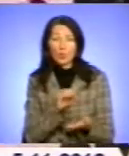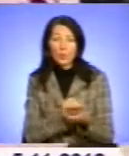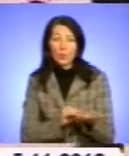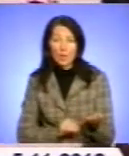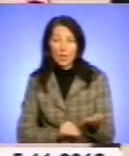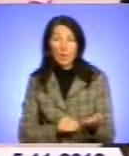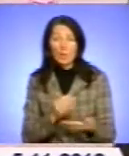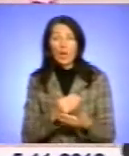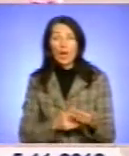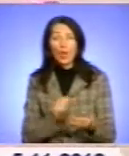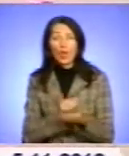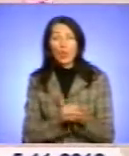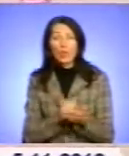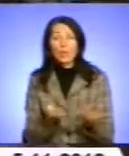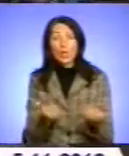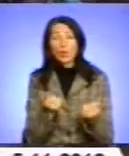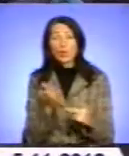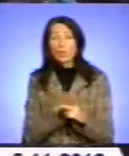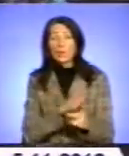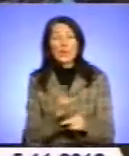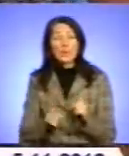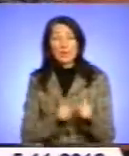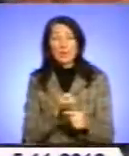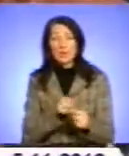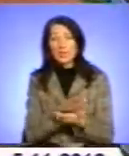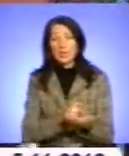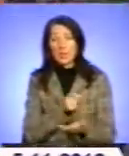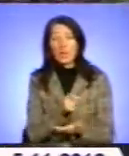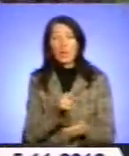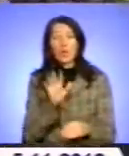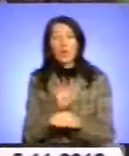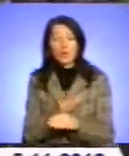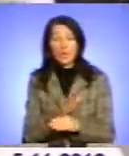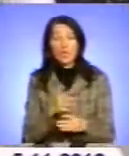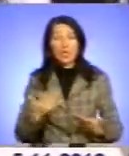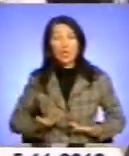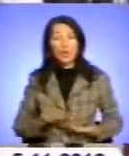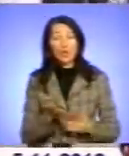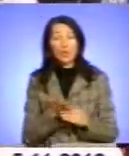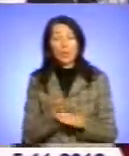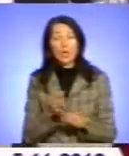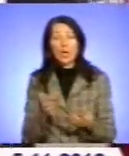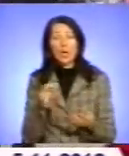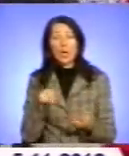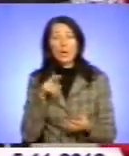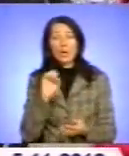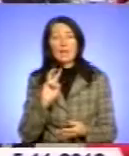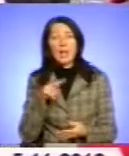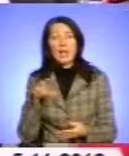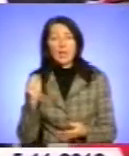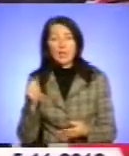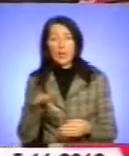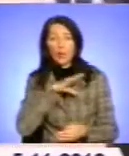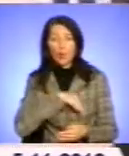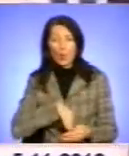документів для отримання субсидій не змінився. Це заява про призначення з житлової субсидії, декларація про доходи і майновий стан осіб,